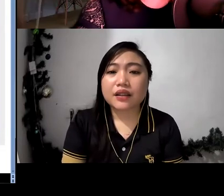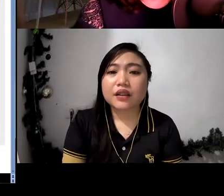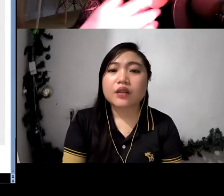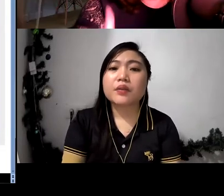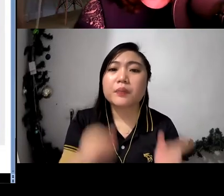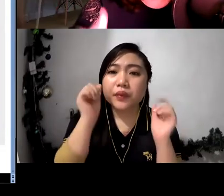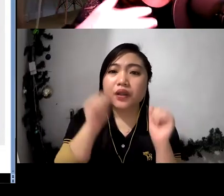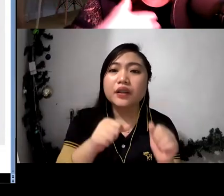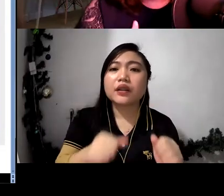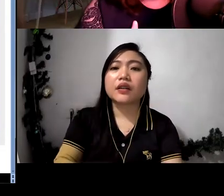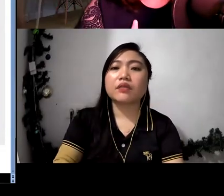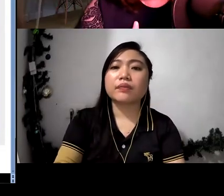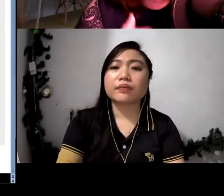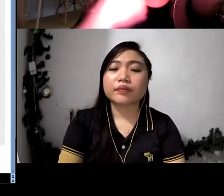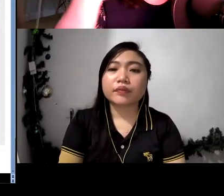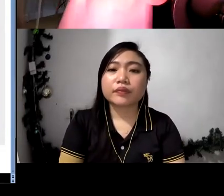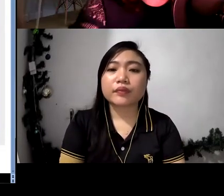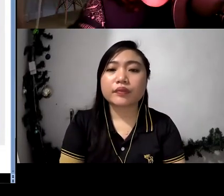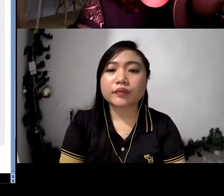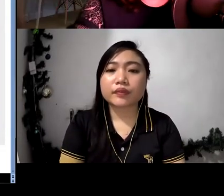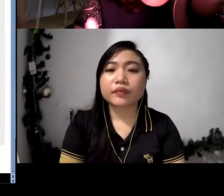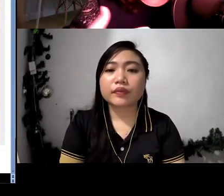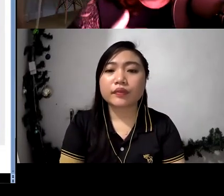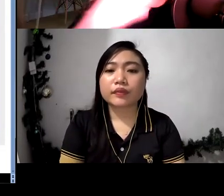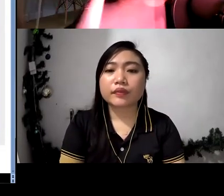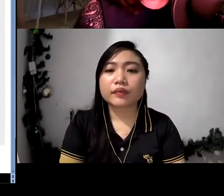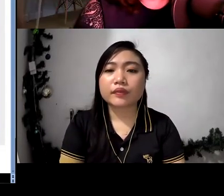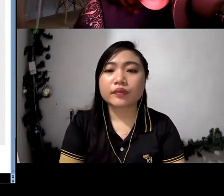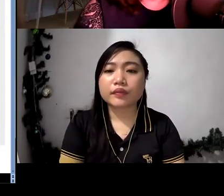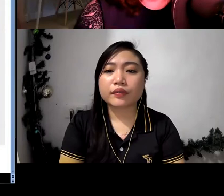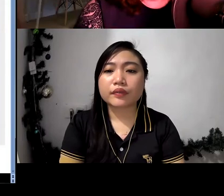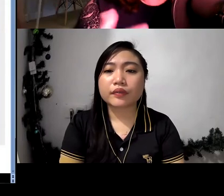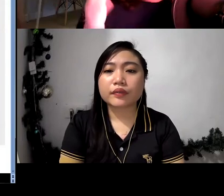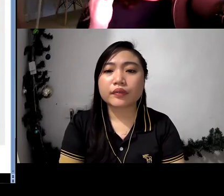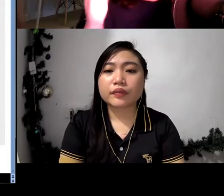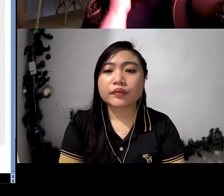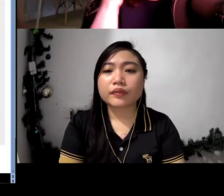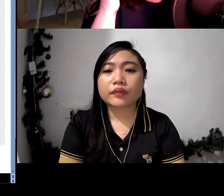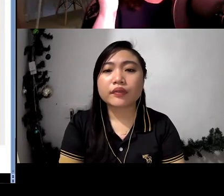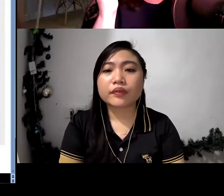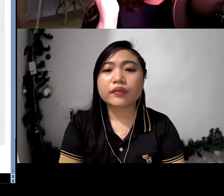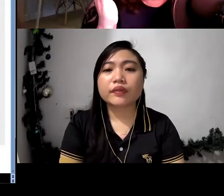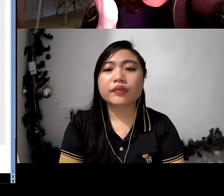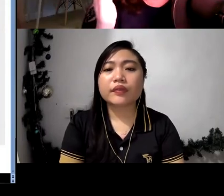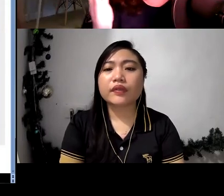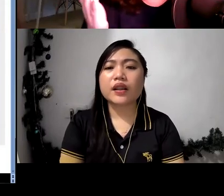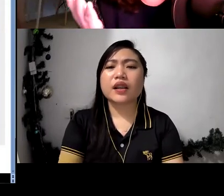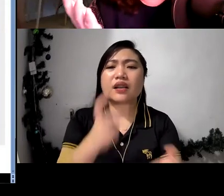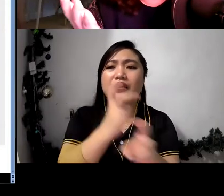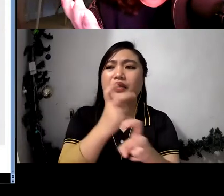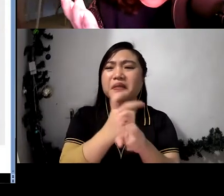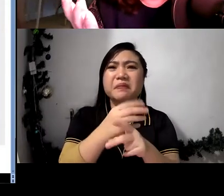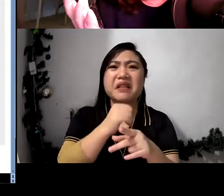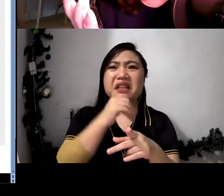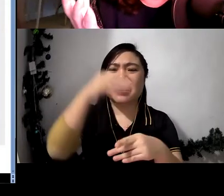are a trans woman and you are also attracted, no, to woman. So kaya mahirap pong magkahon. I'm sure that some